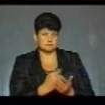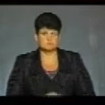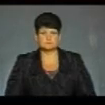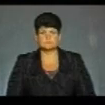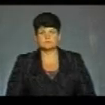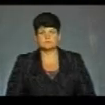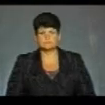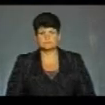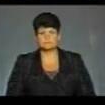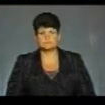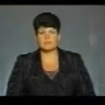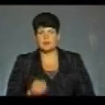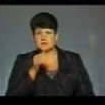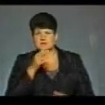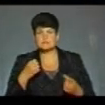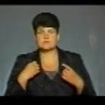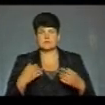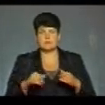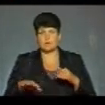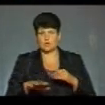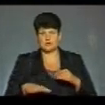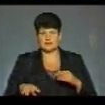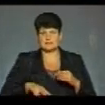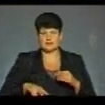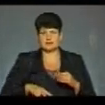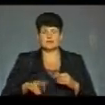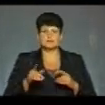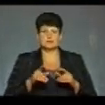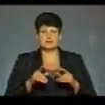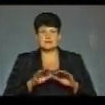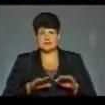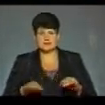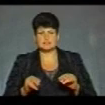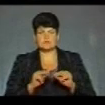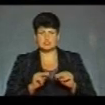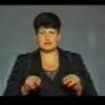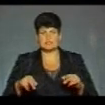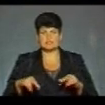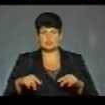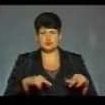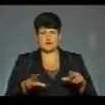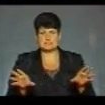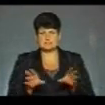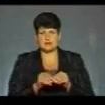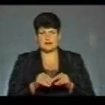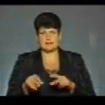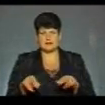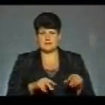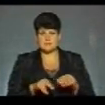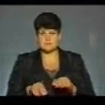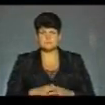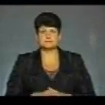сюжеті. Під час святкування на площі біля школи директорка Руслана Петрокушин, учні та вчителі затанцювали спільний танець.